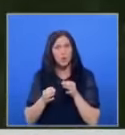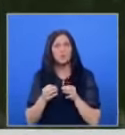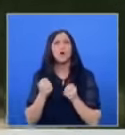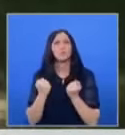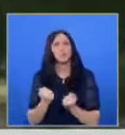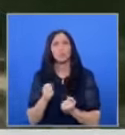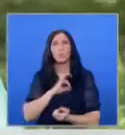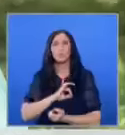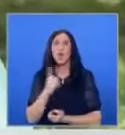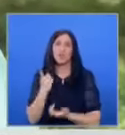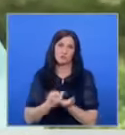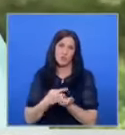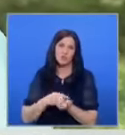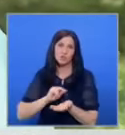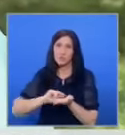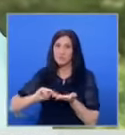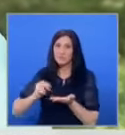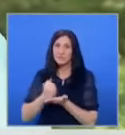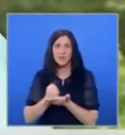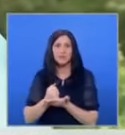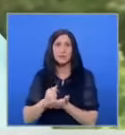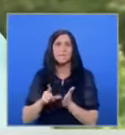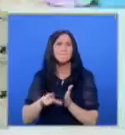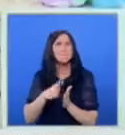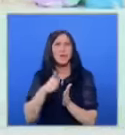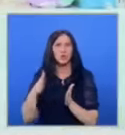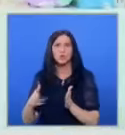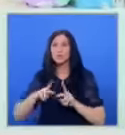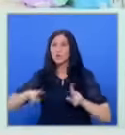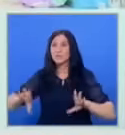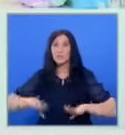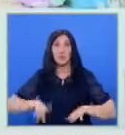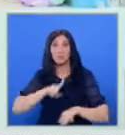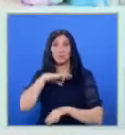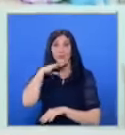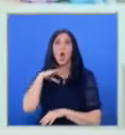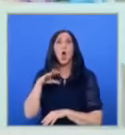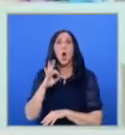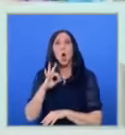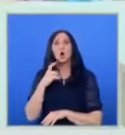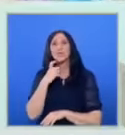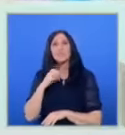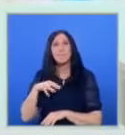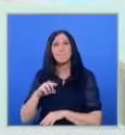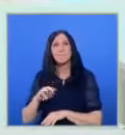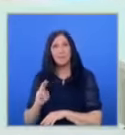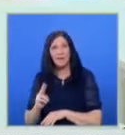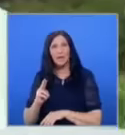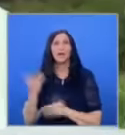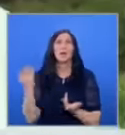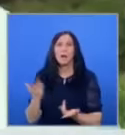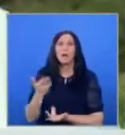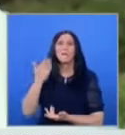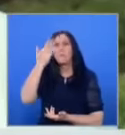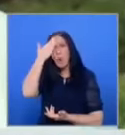най-често предписваните медикаменти. Периодично и в различни градове не достига Оземпик. Пациентите, които са в малките